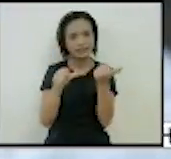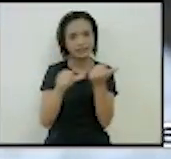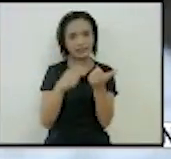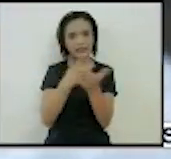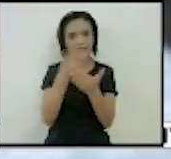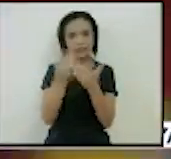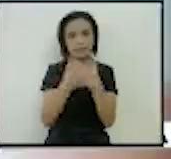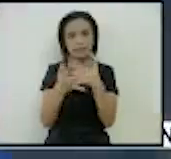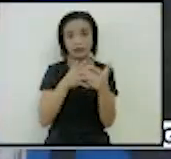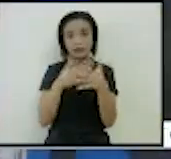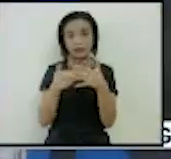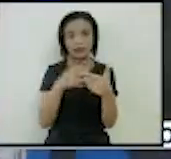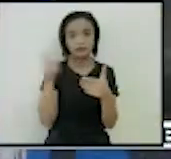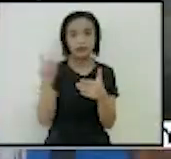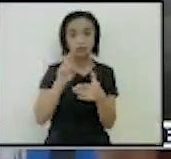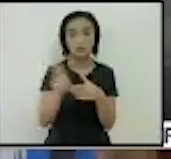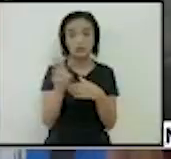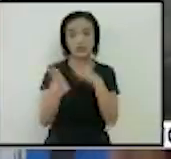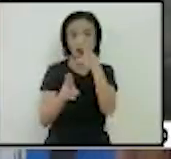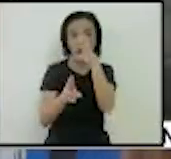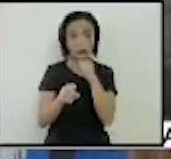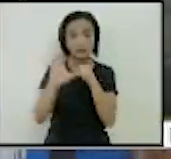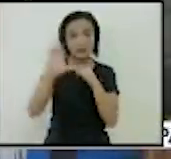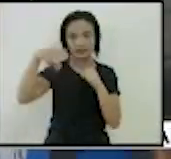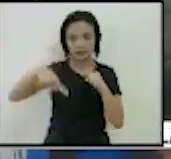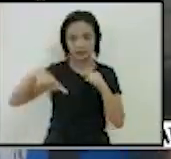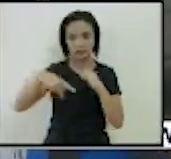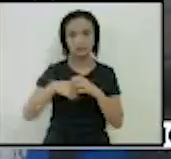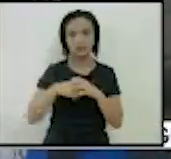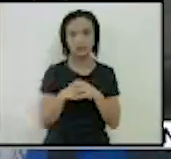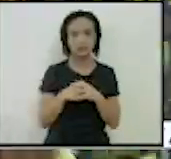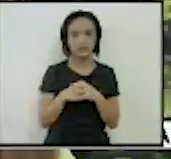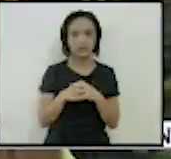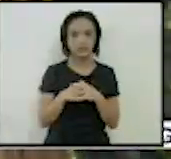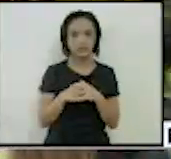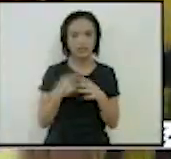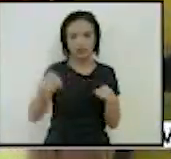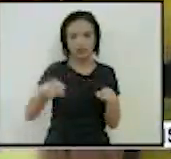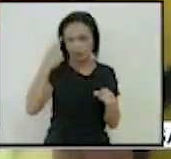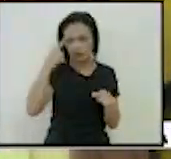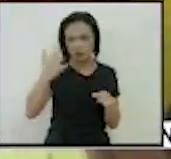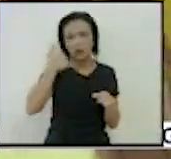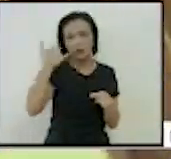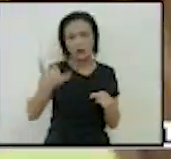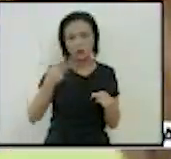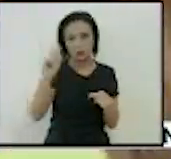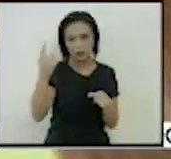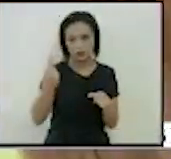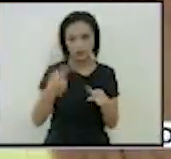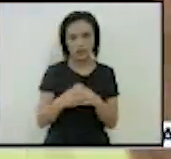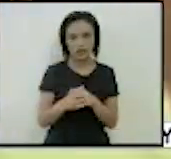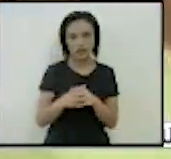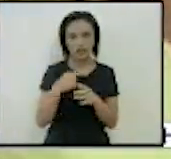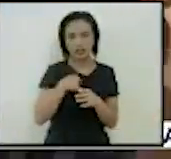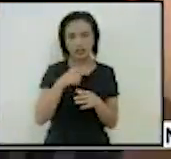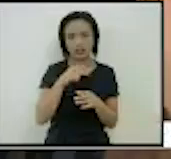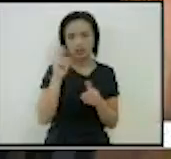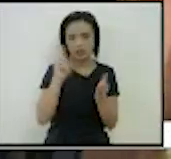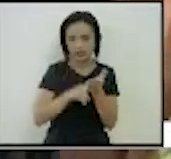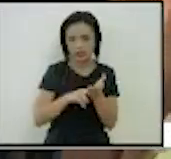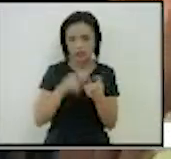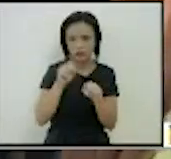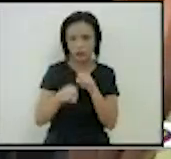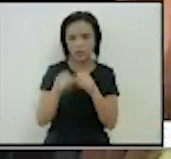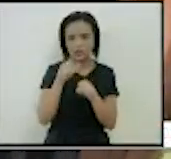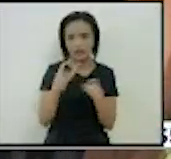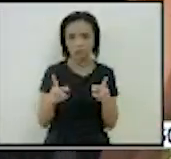na cellphone. Pantawag lang kasi ito eh. Puro pantawag lang ginagamit namin. Ginawala namin register para hindi mapalitan yung ano. Mabilis